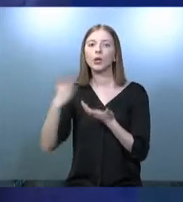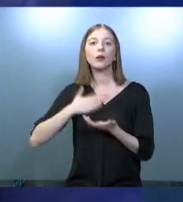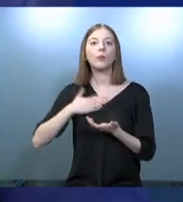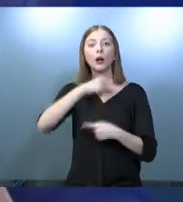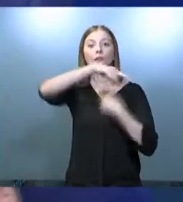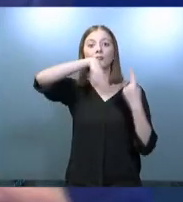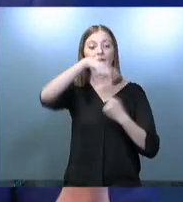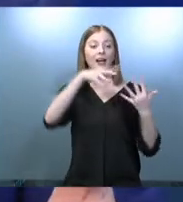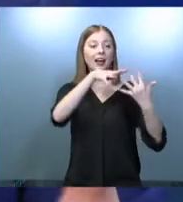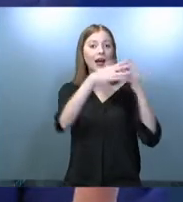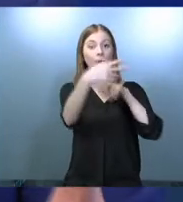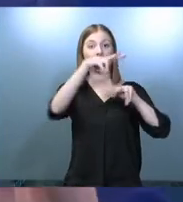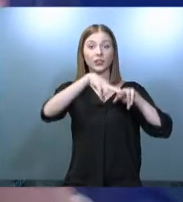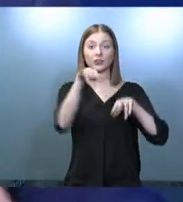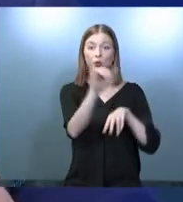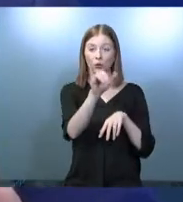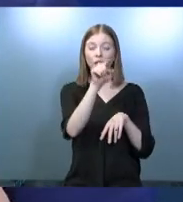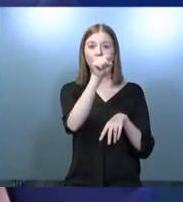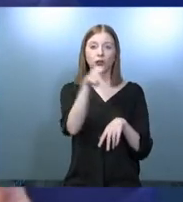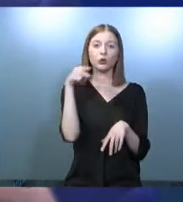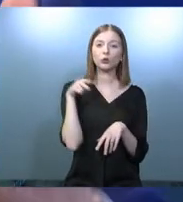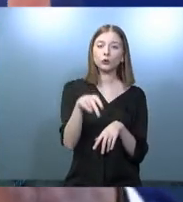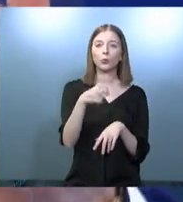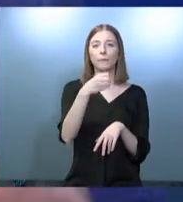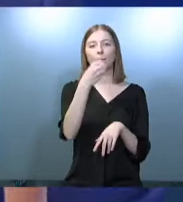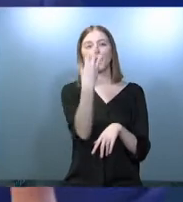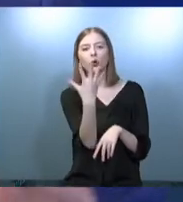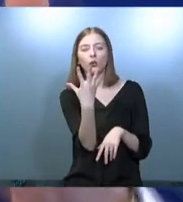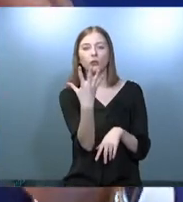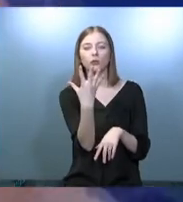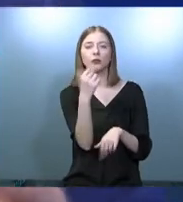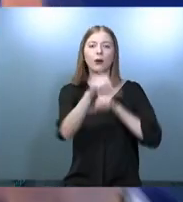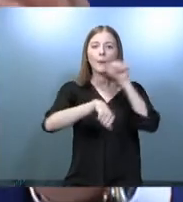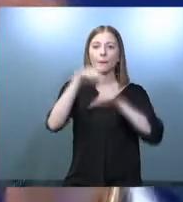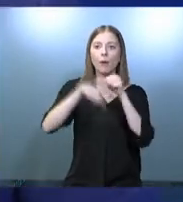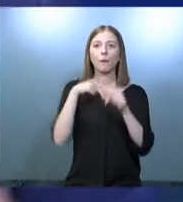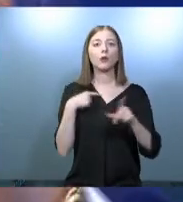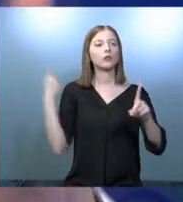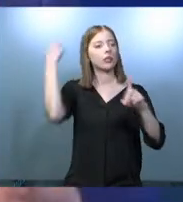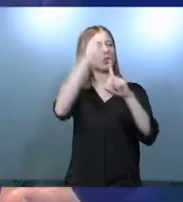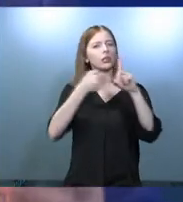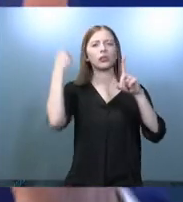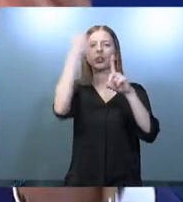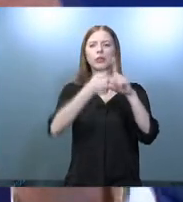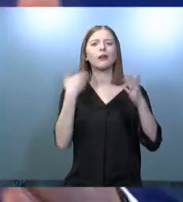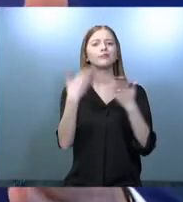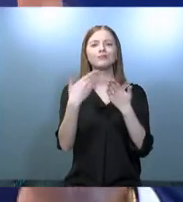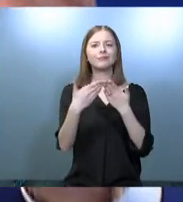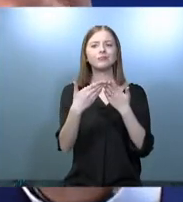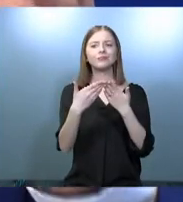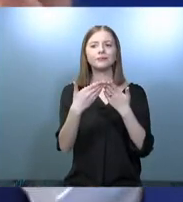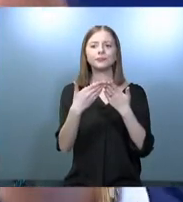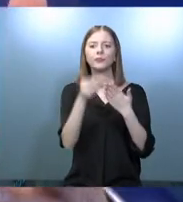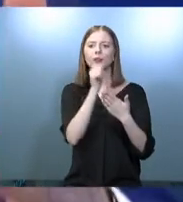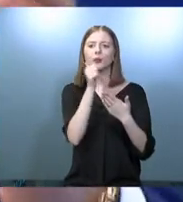verslas, mes 15 metais, jau 14 pabaigoj, kovojam, kad nebūtų daroma rekonstrukcija